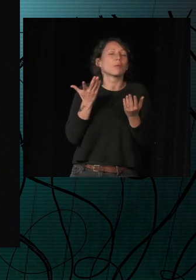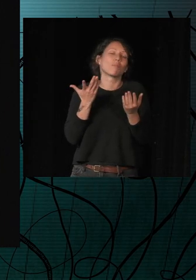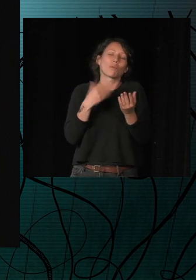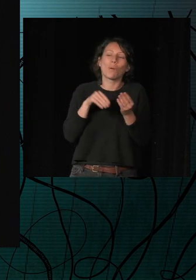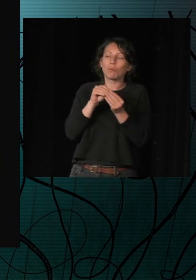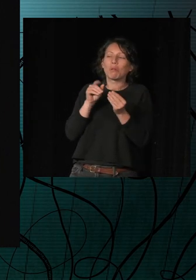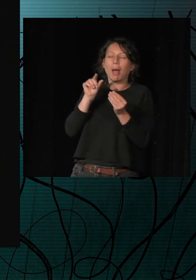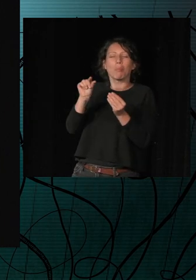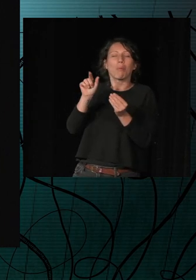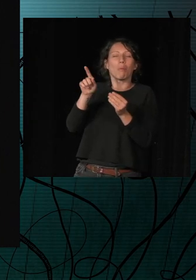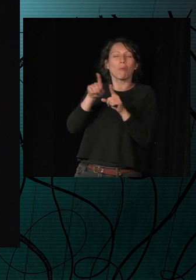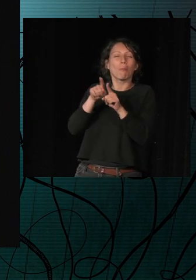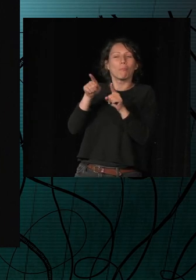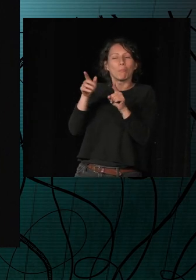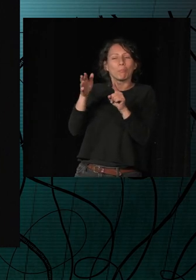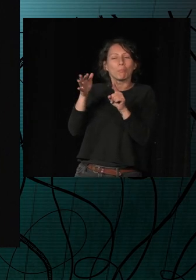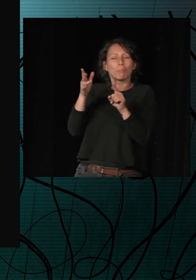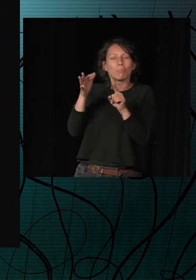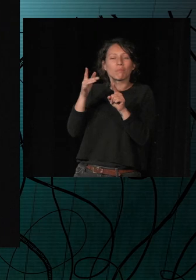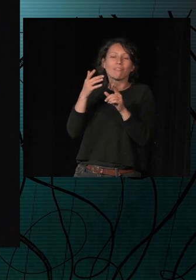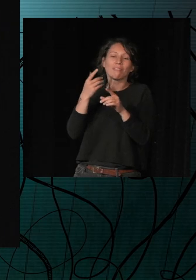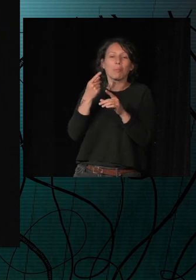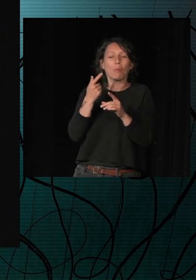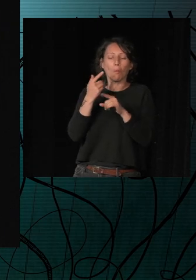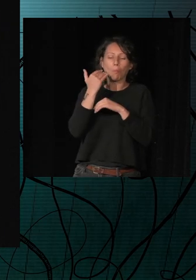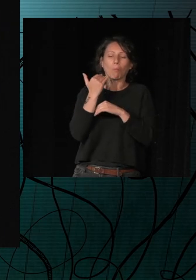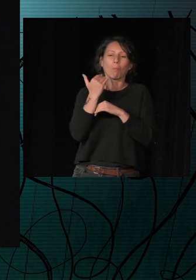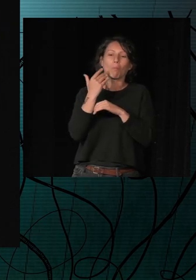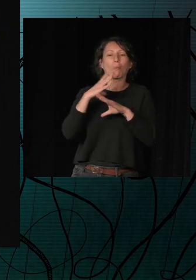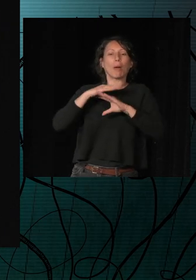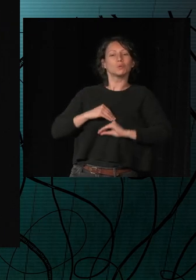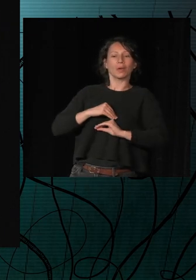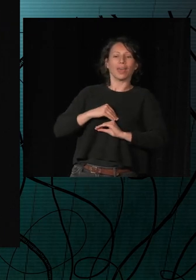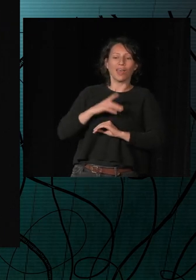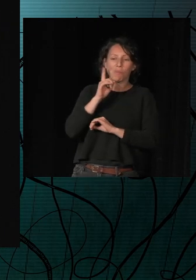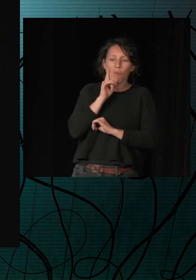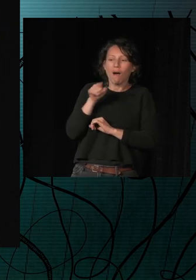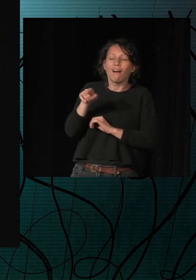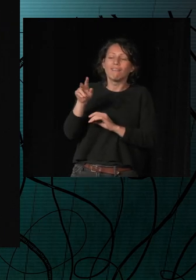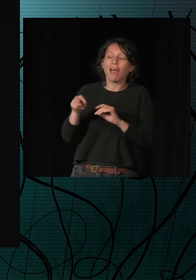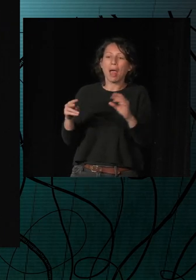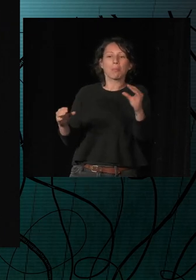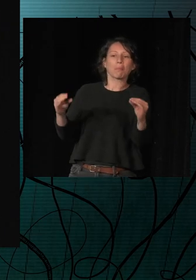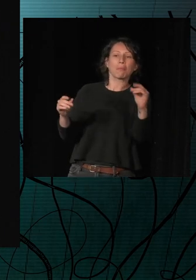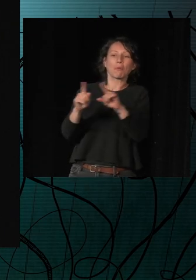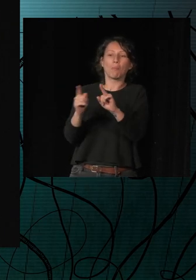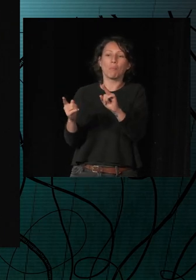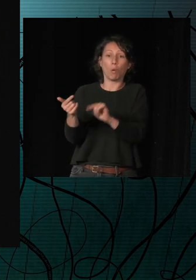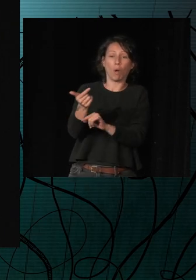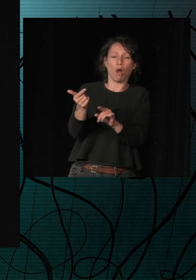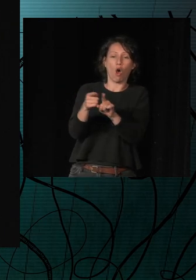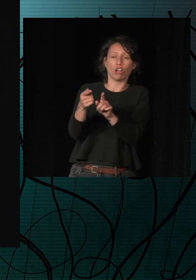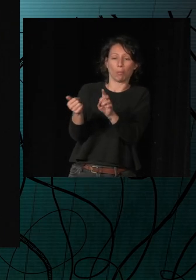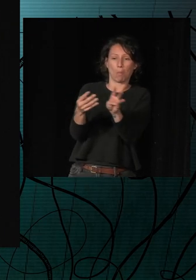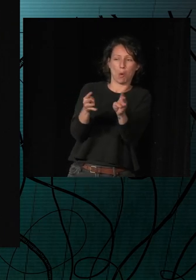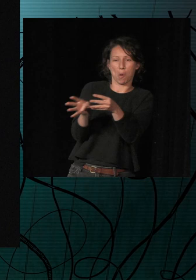en mode il y a des de l'électroménager qui parlent ils font des petites blagues ils se charient entre eux et tout et puis en fait ça